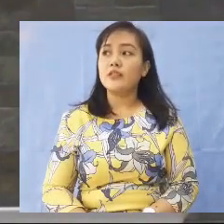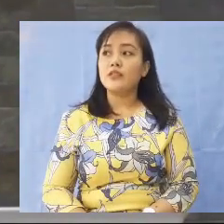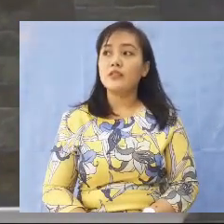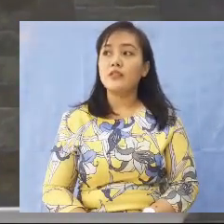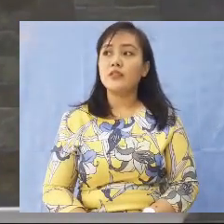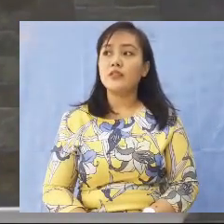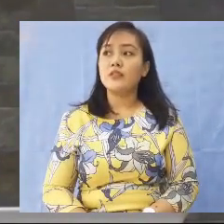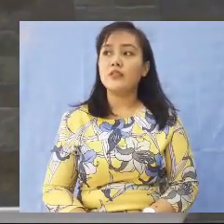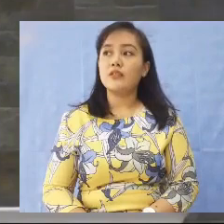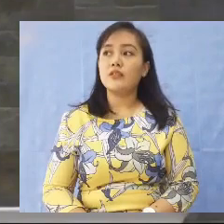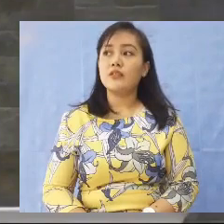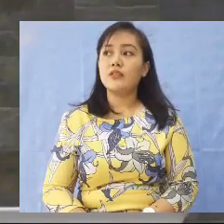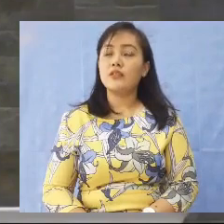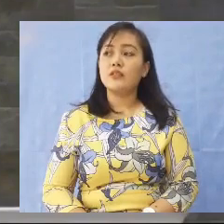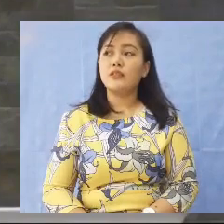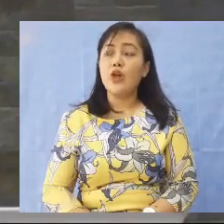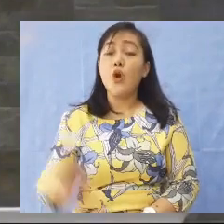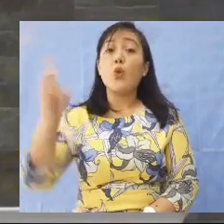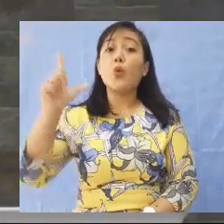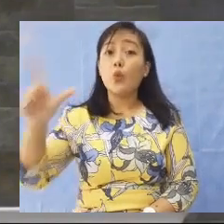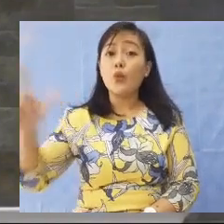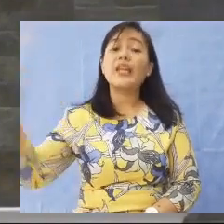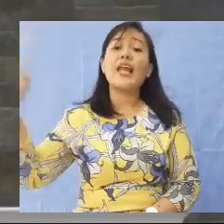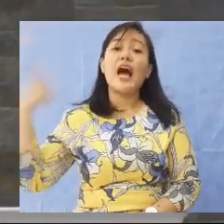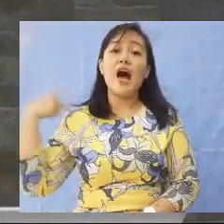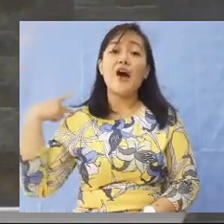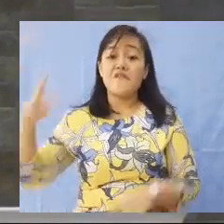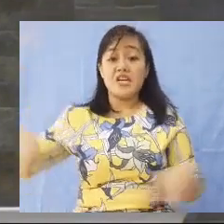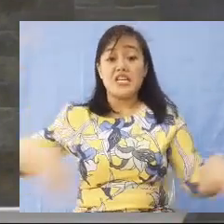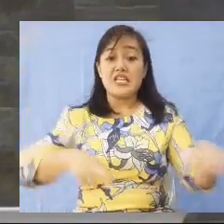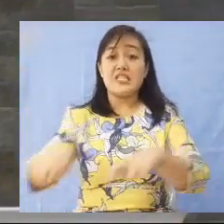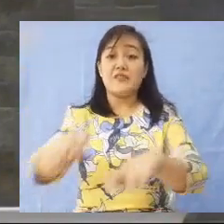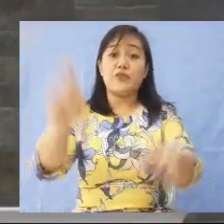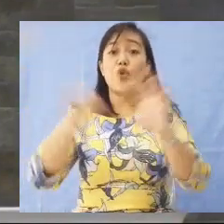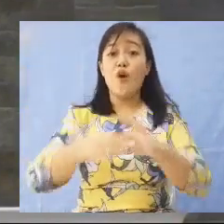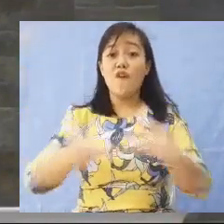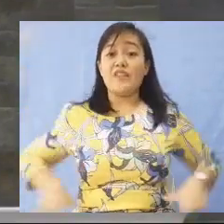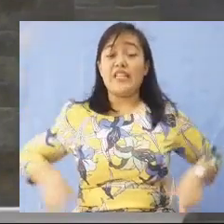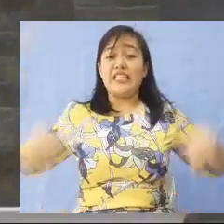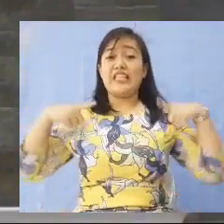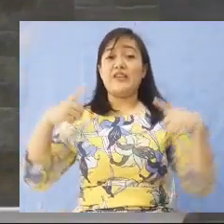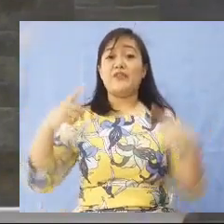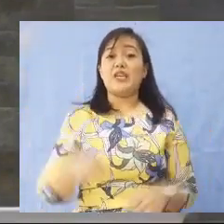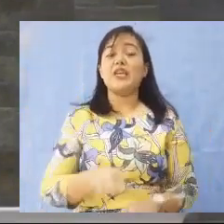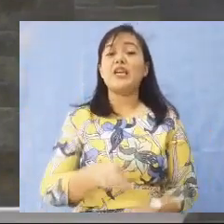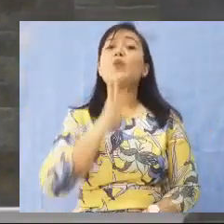ay magkakaroon ng rivers of living water.